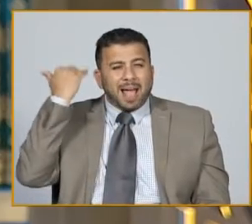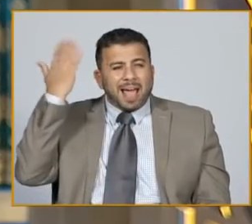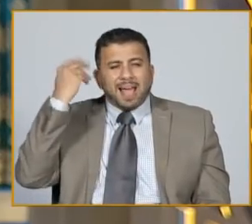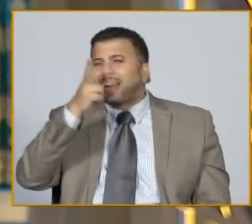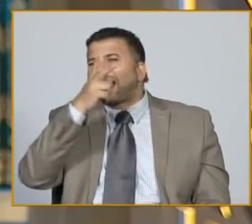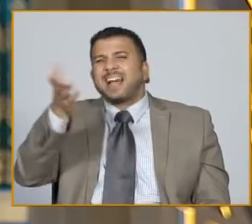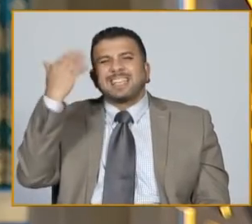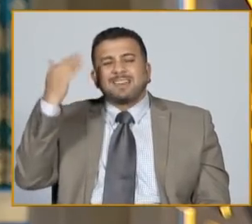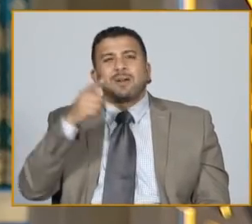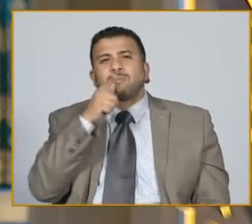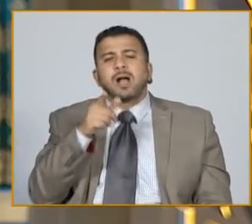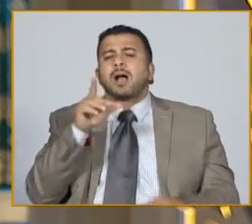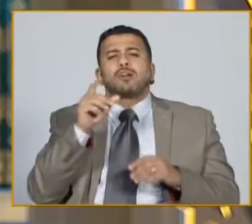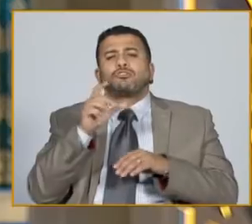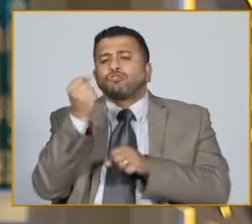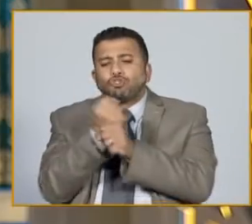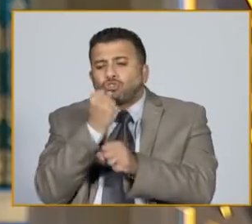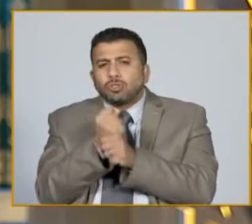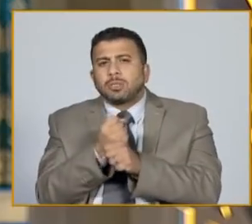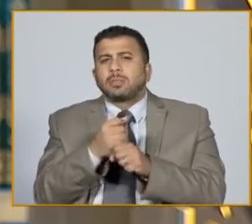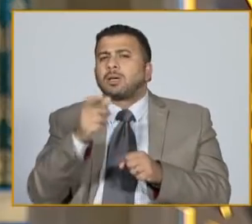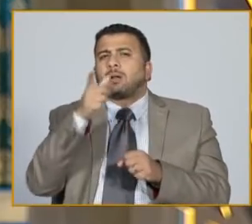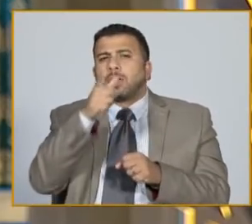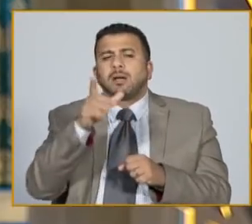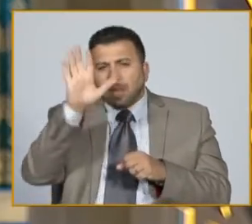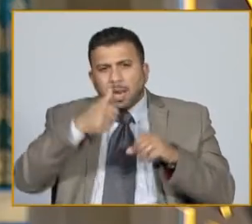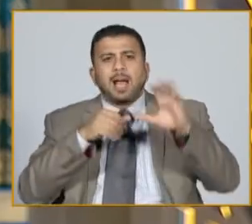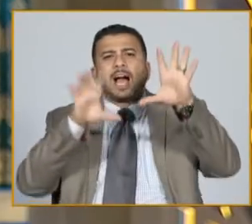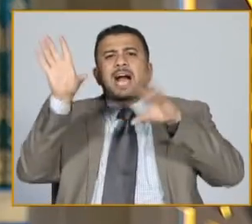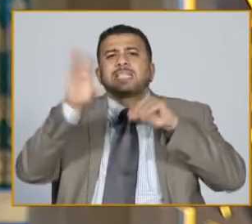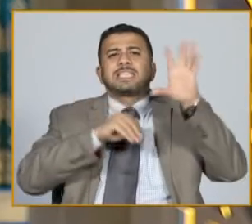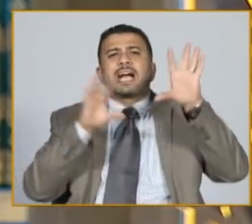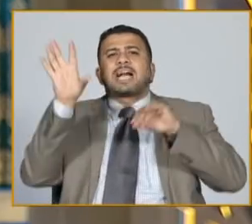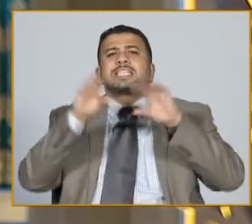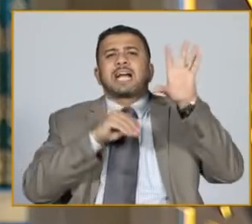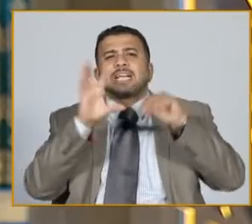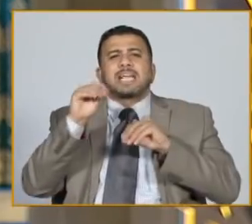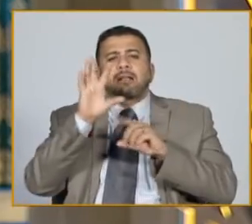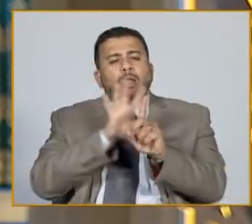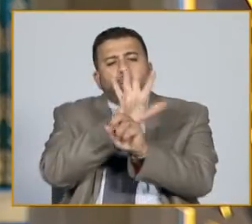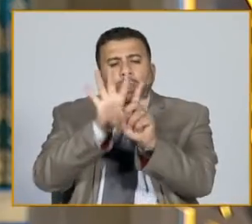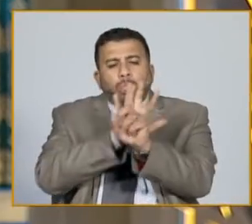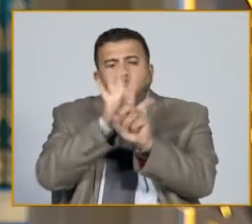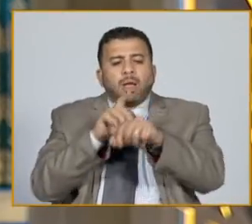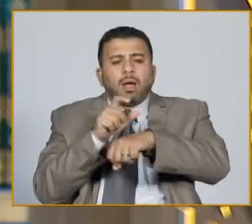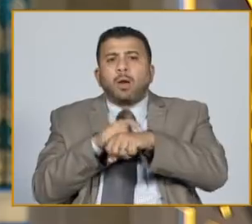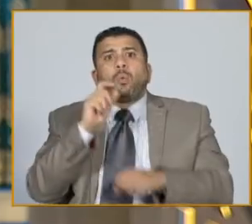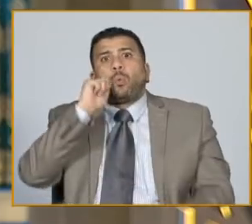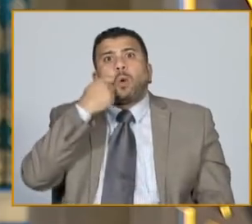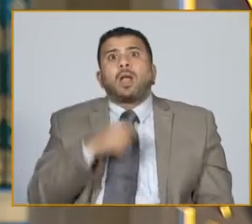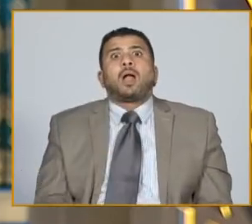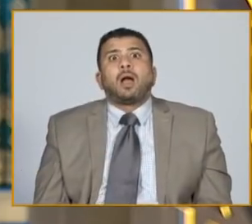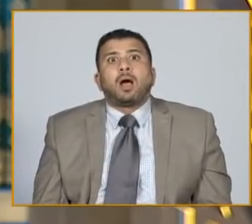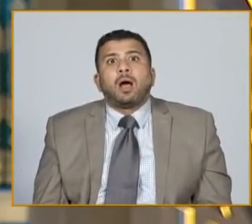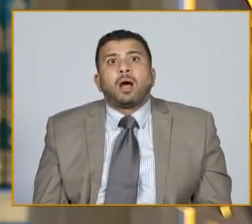الزمان، ولذلك هؤلاء يشغلون الناس ويلهونهم، هي عملية إلهاء وصرف الوقت، يجلس